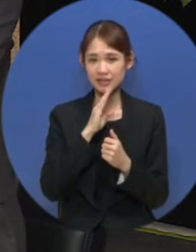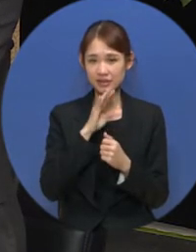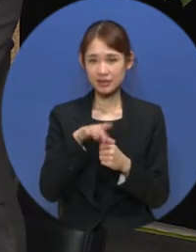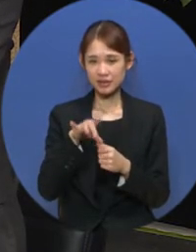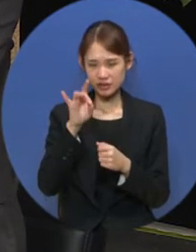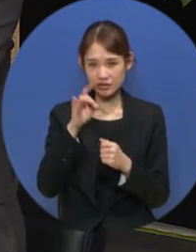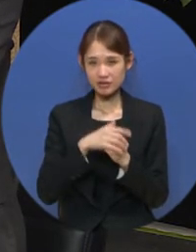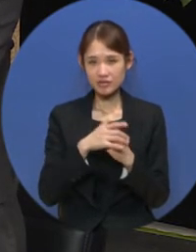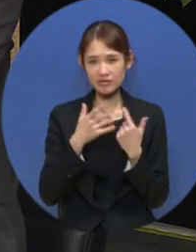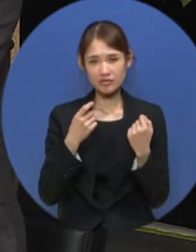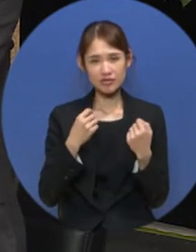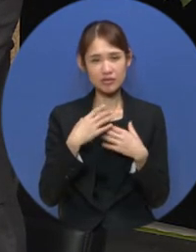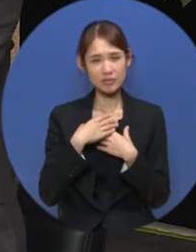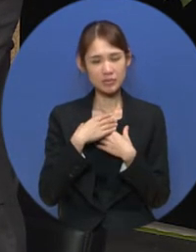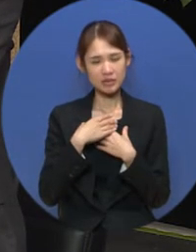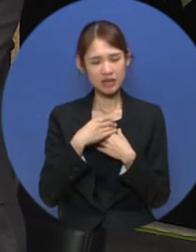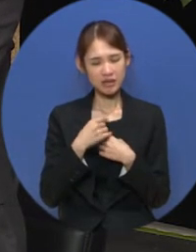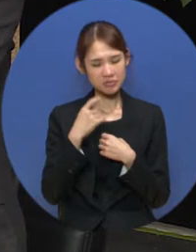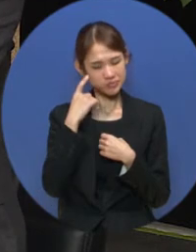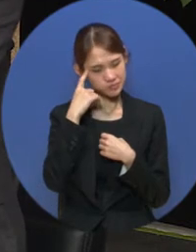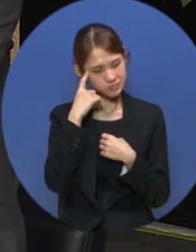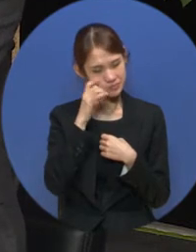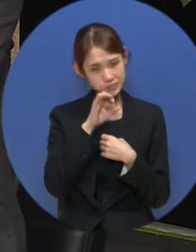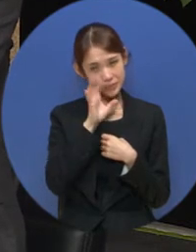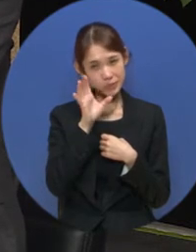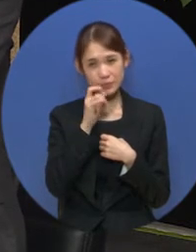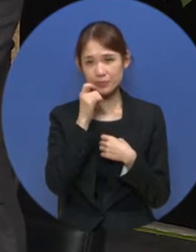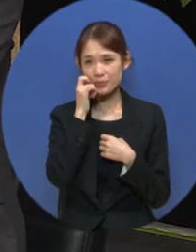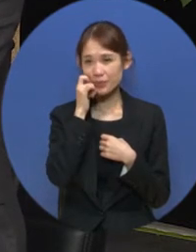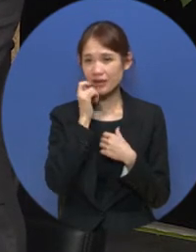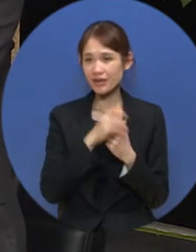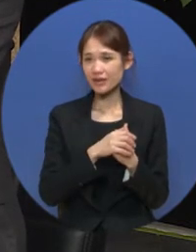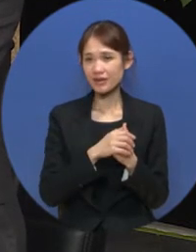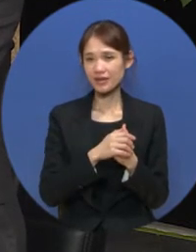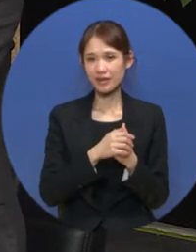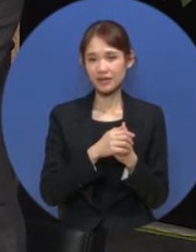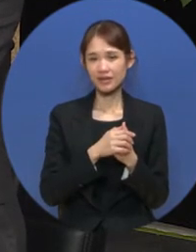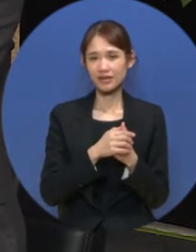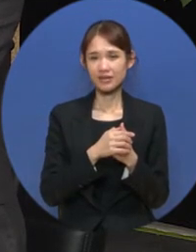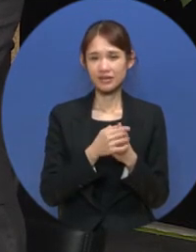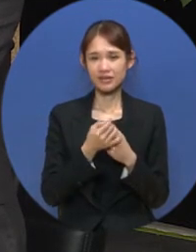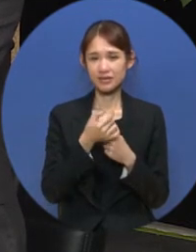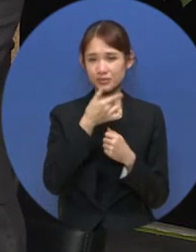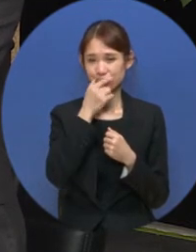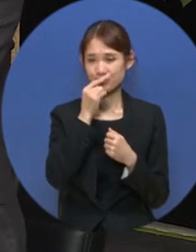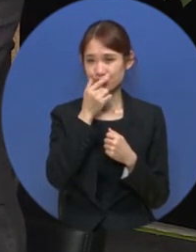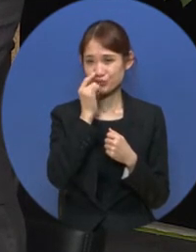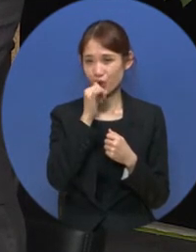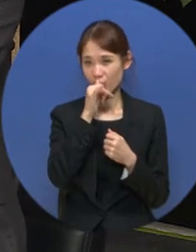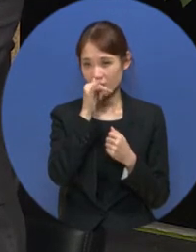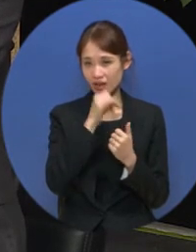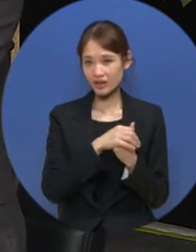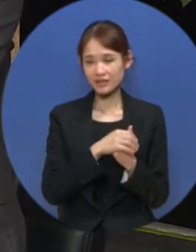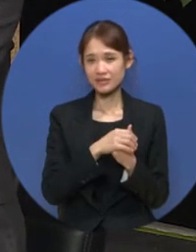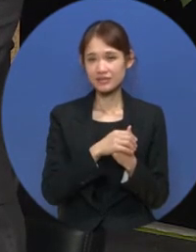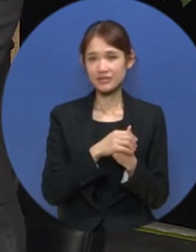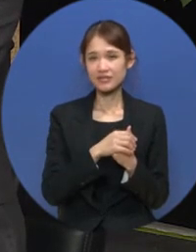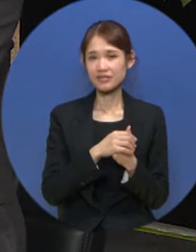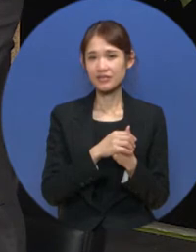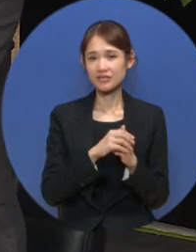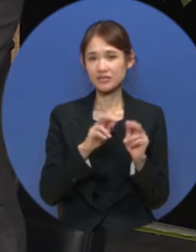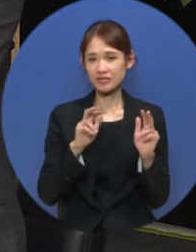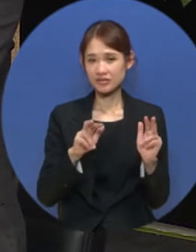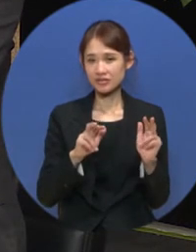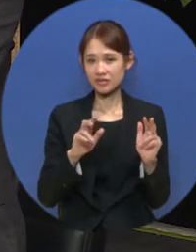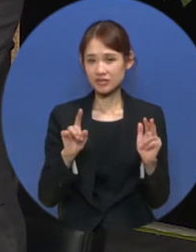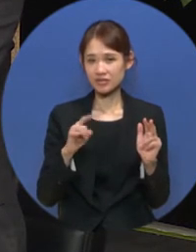처음에는 그렇게 썩 편하다는 생각을 못 했었어요. 네. 그러니까 조금 이제 미흡한 점들이 있었거든요. 네. 근데